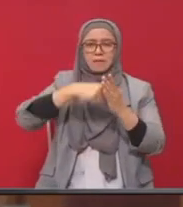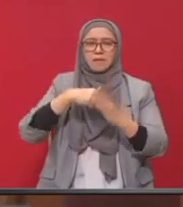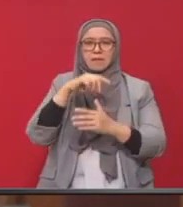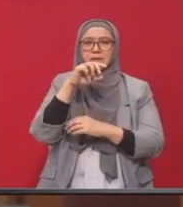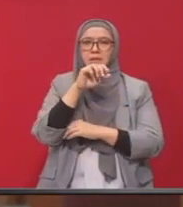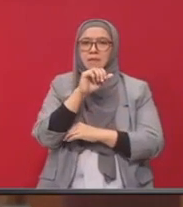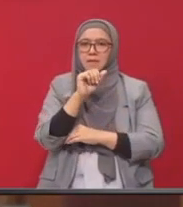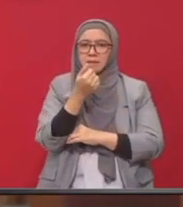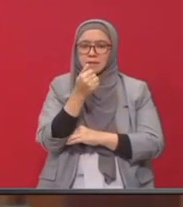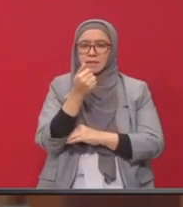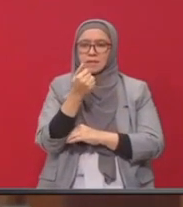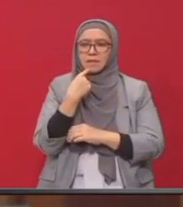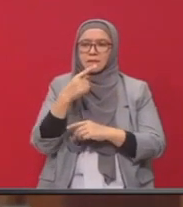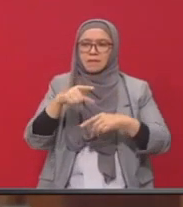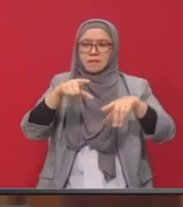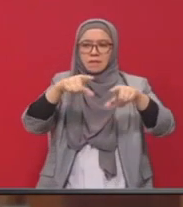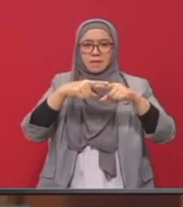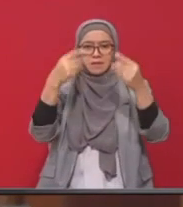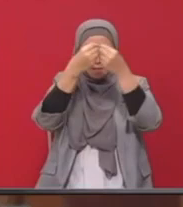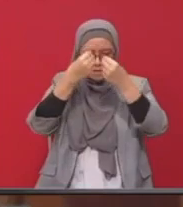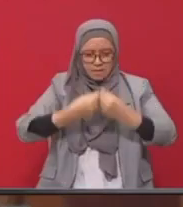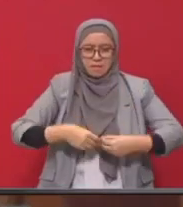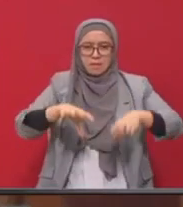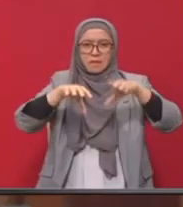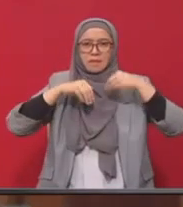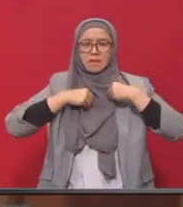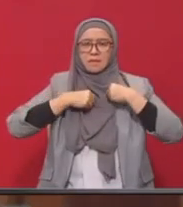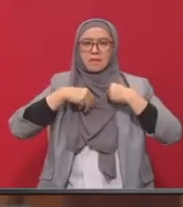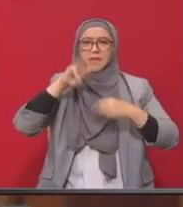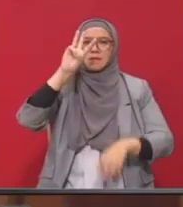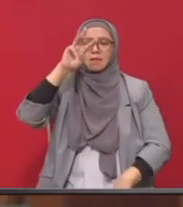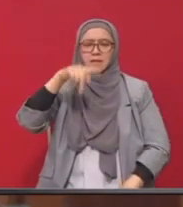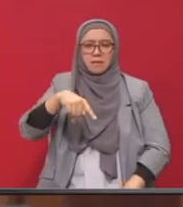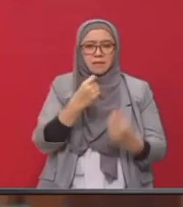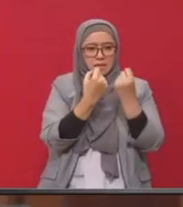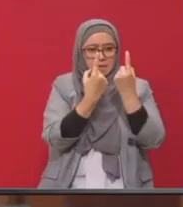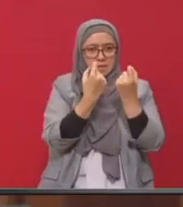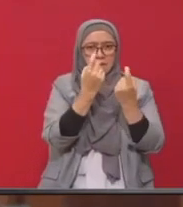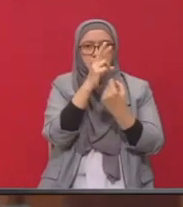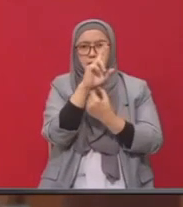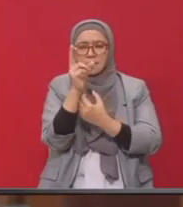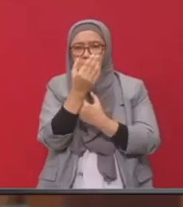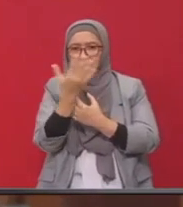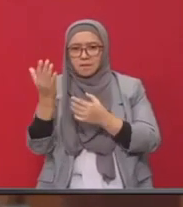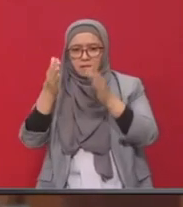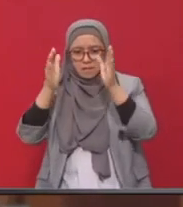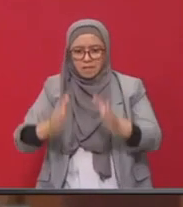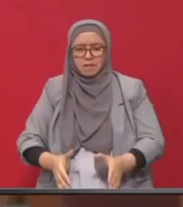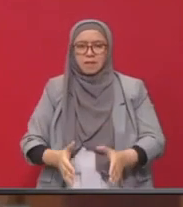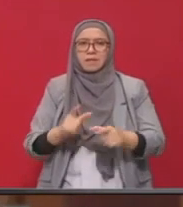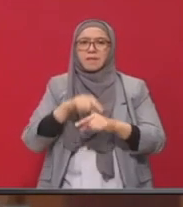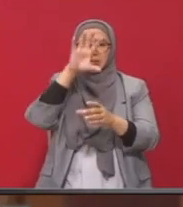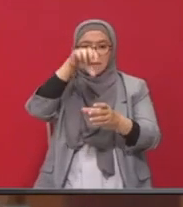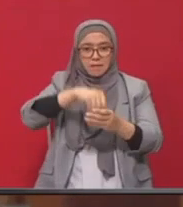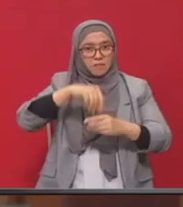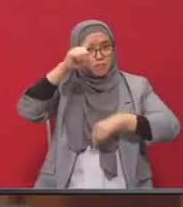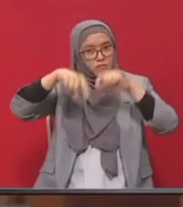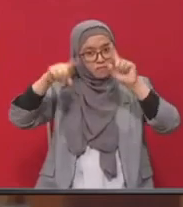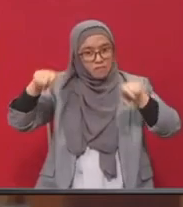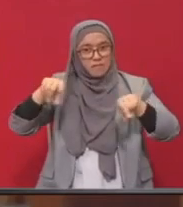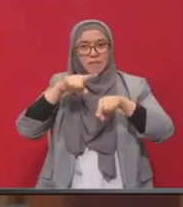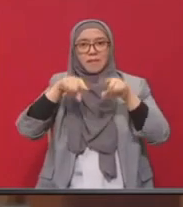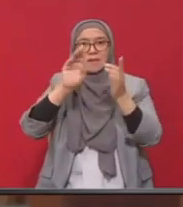bantuan keuangan DJ KM wilayah Tuhan adalah 11650 enam orang yang melibatkan pelbagai Kim bantuan